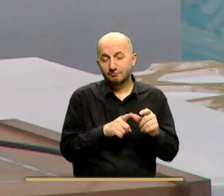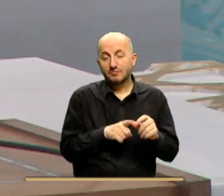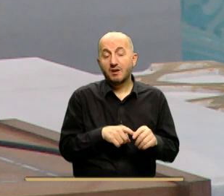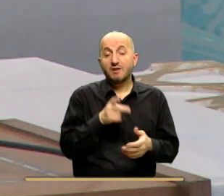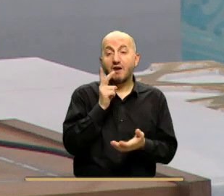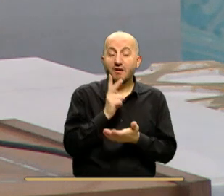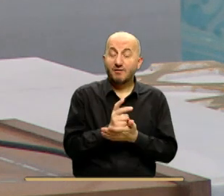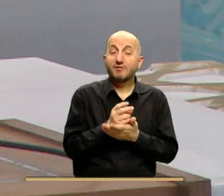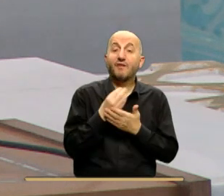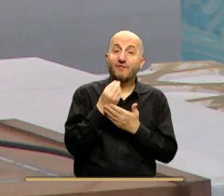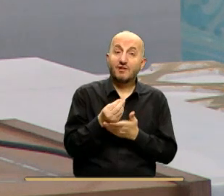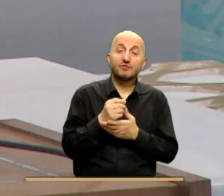Karar verince de Allah'a güven.